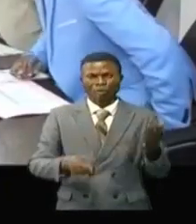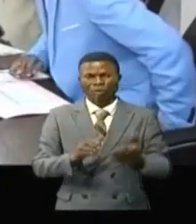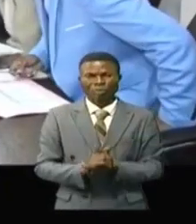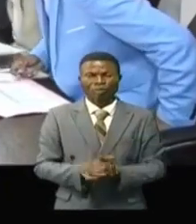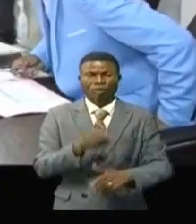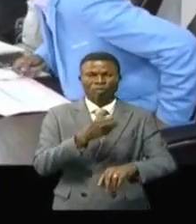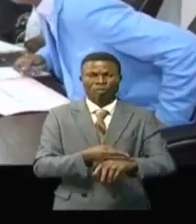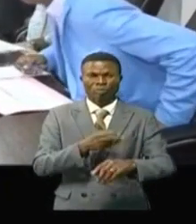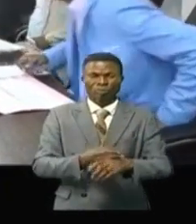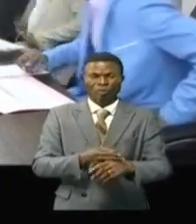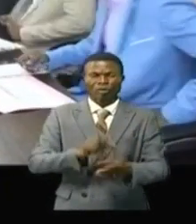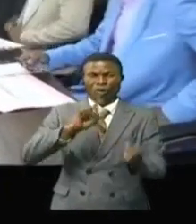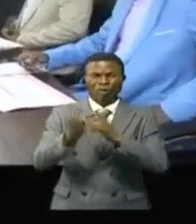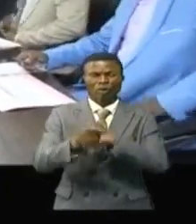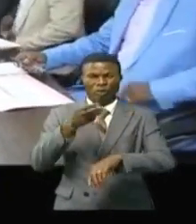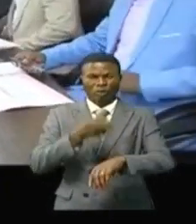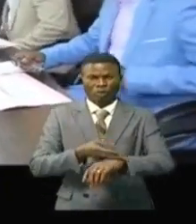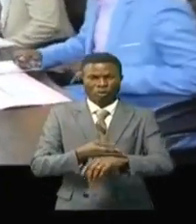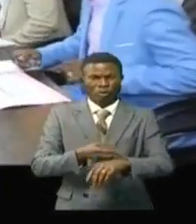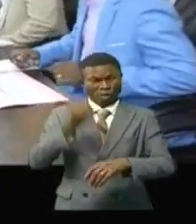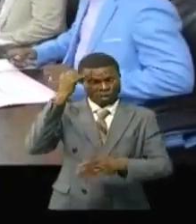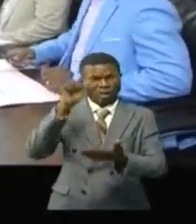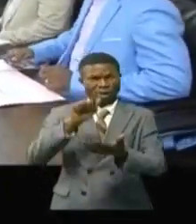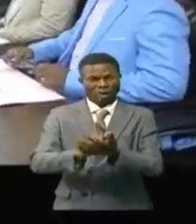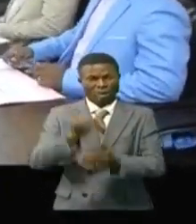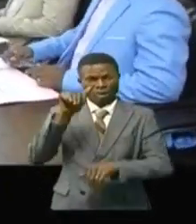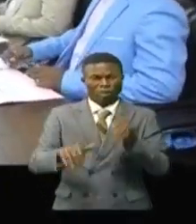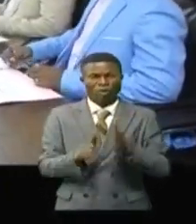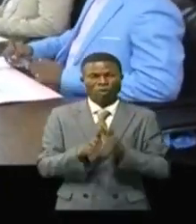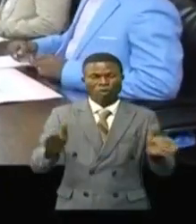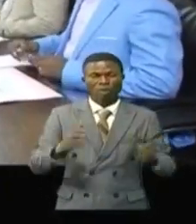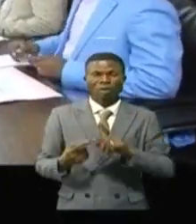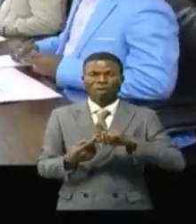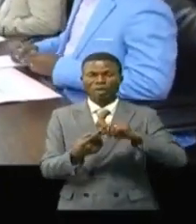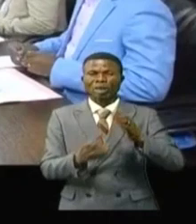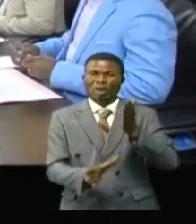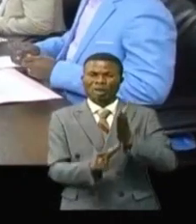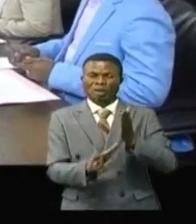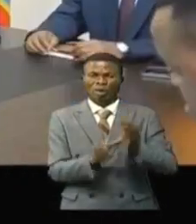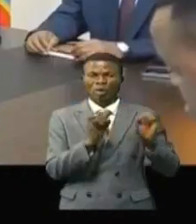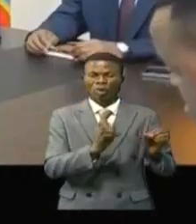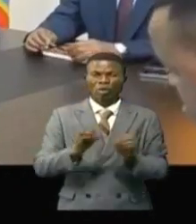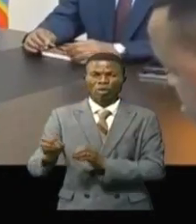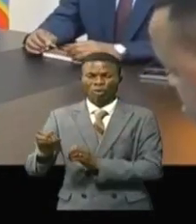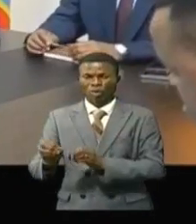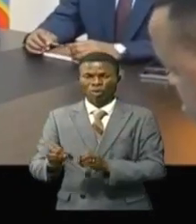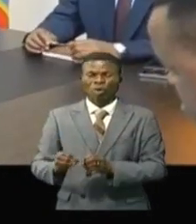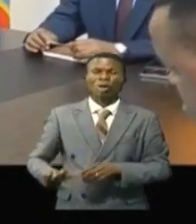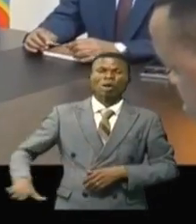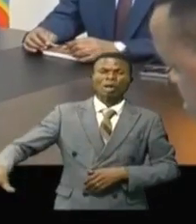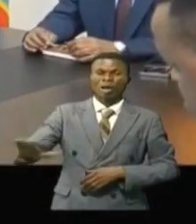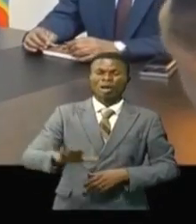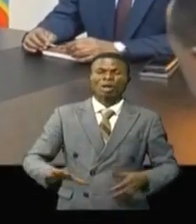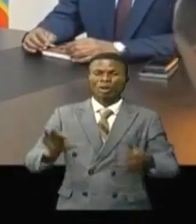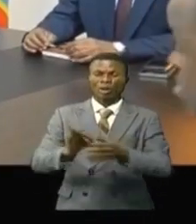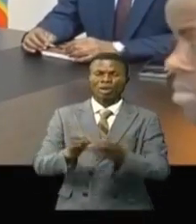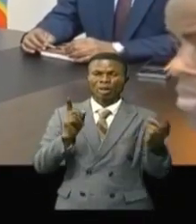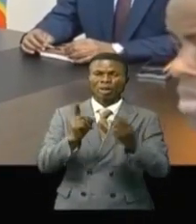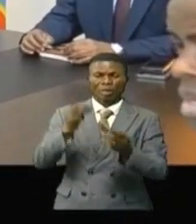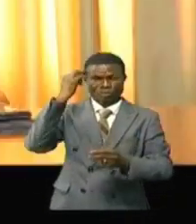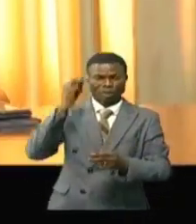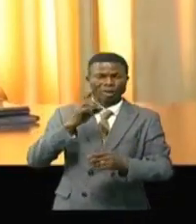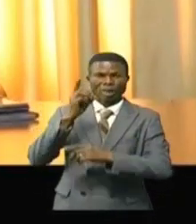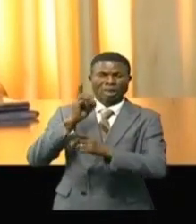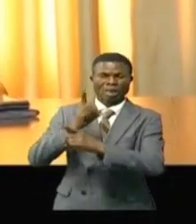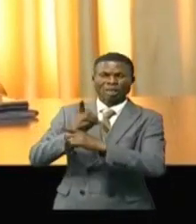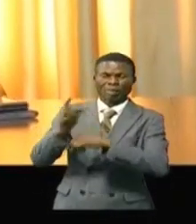l'heure de la transition. C'est dans ce contexte que le secrétaire général spécial adjoint de l'organisation onusienne est venu rencontrer le ministre de la Défense